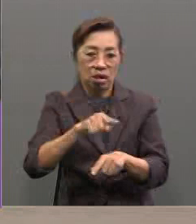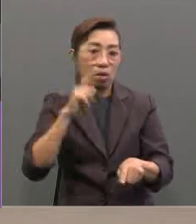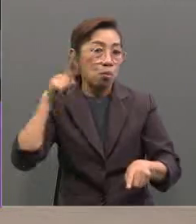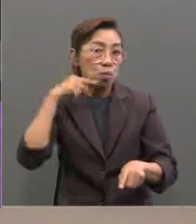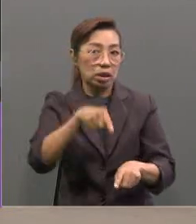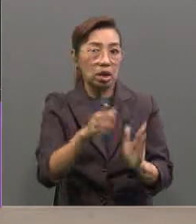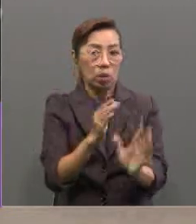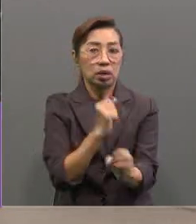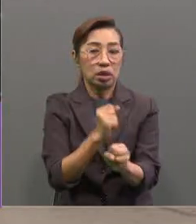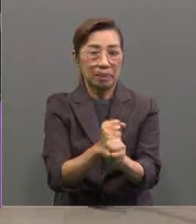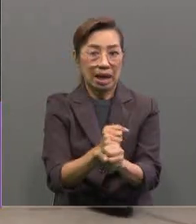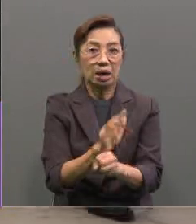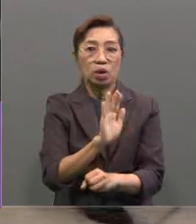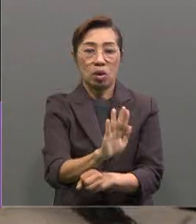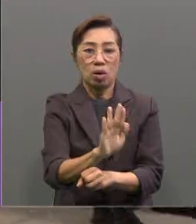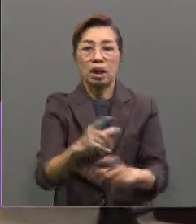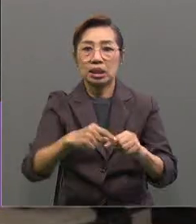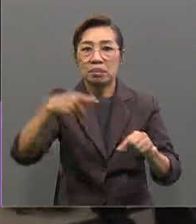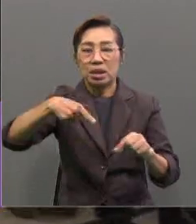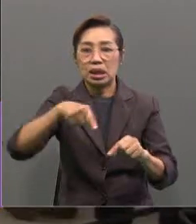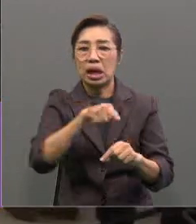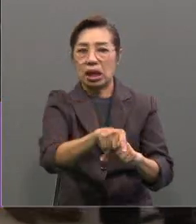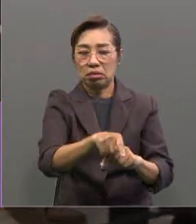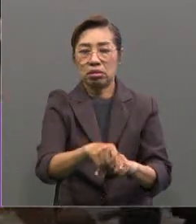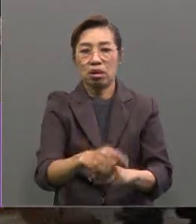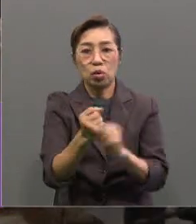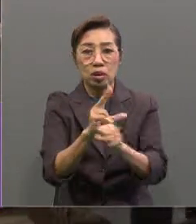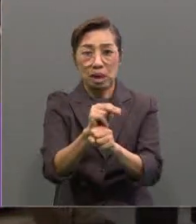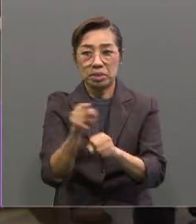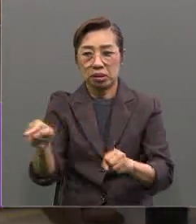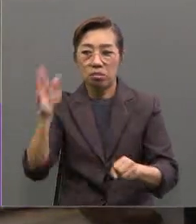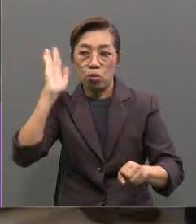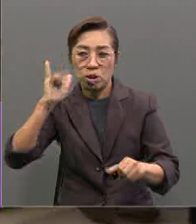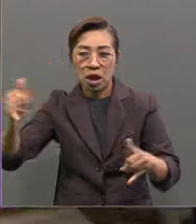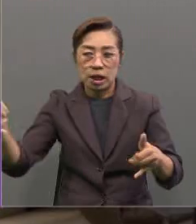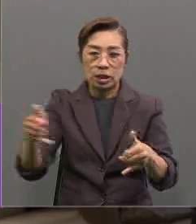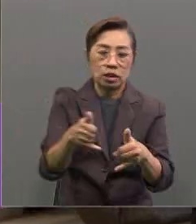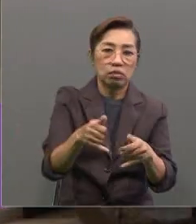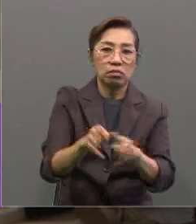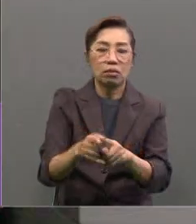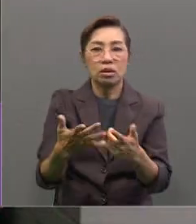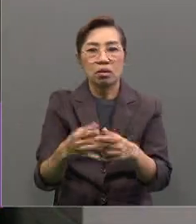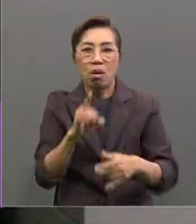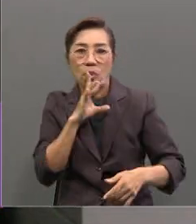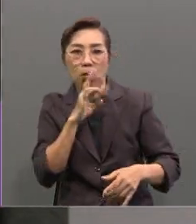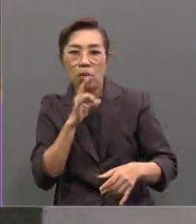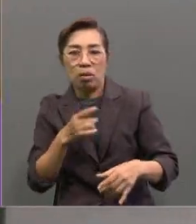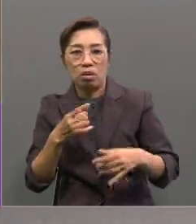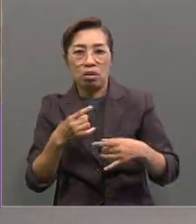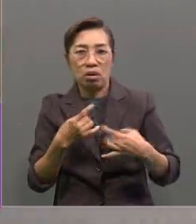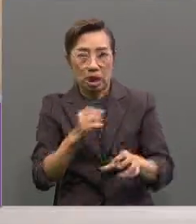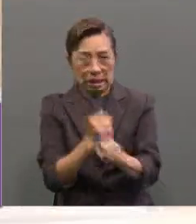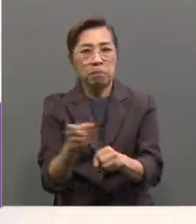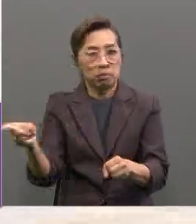องบริหารคดีพิเศษ DSI อายุ30ปีและไม่ใช่เพิ่งก่อเหตุเป็นครั้งแรกน ะ เขาบอกว่าก่อเหตุมานานถึง6